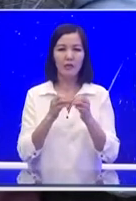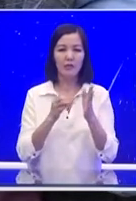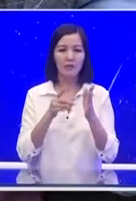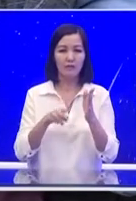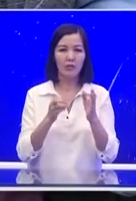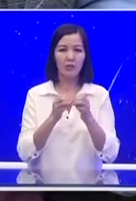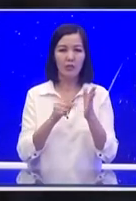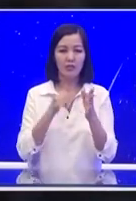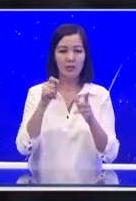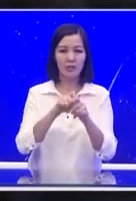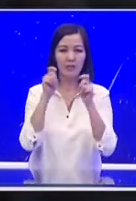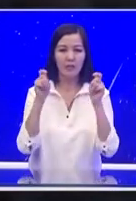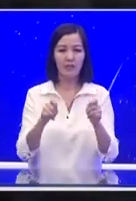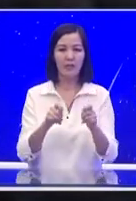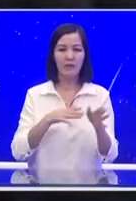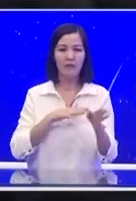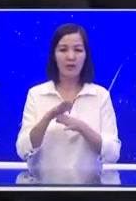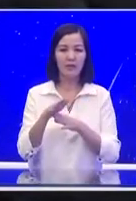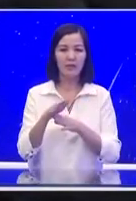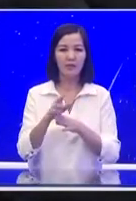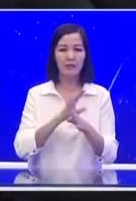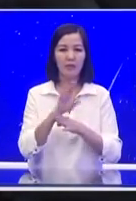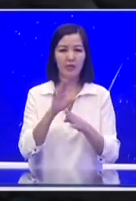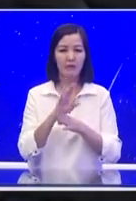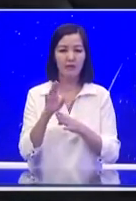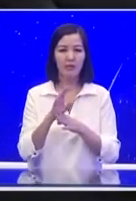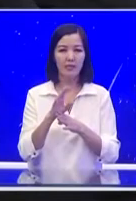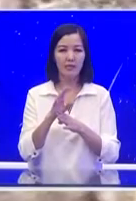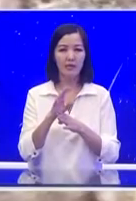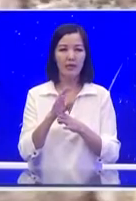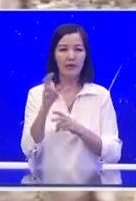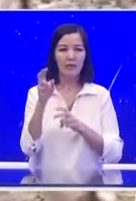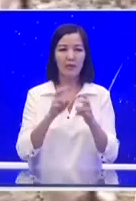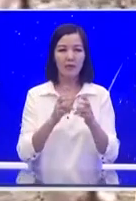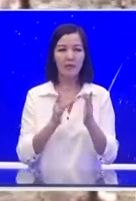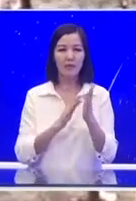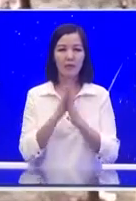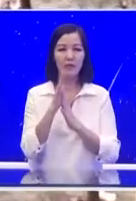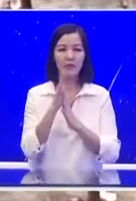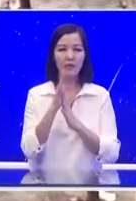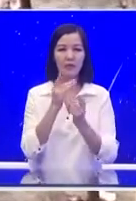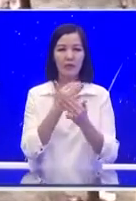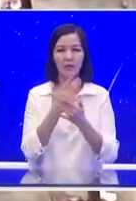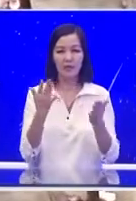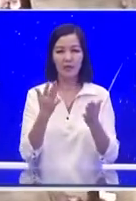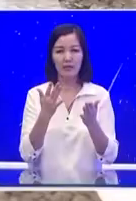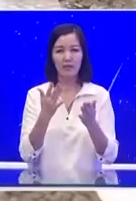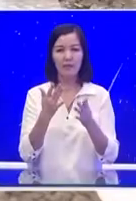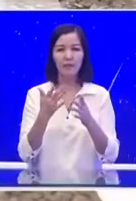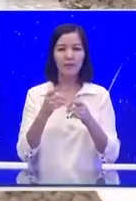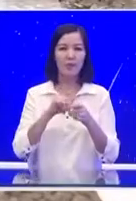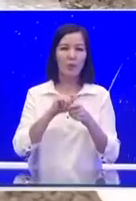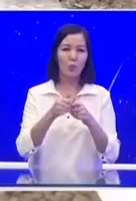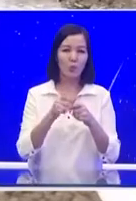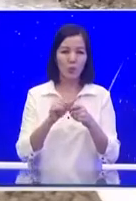было включено в карту индустриализации в качестве производителя. Вид деятельности предприятия – выращивание плодовых косточковых культур. В целях развития